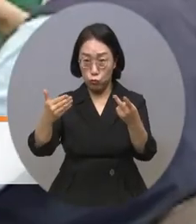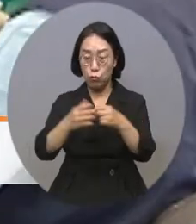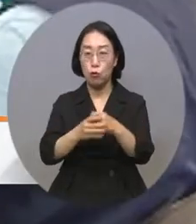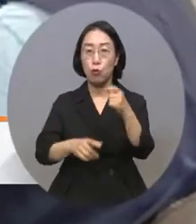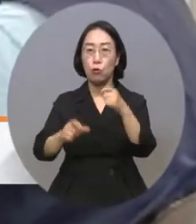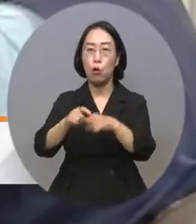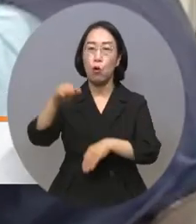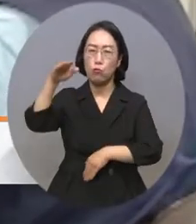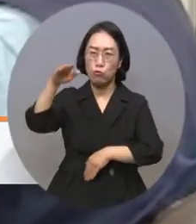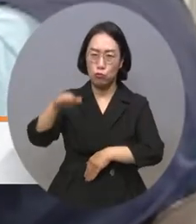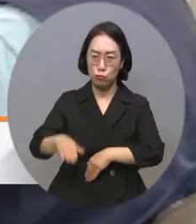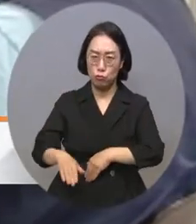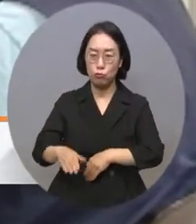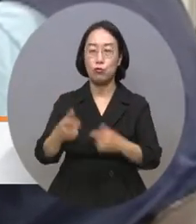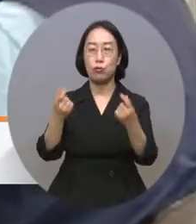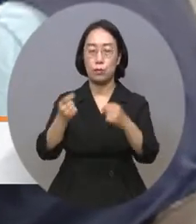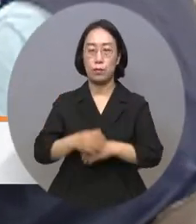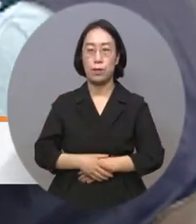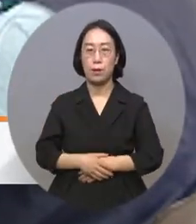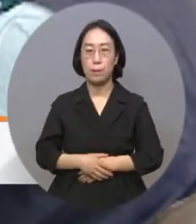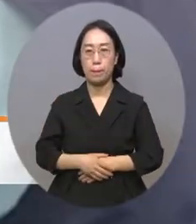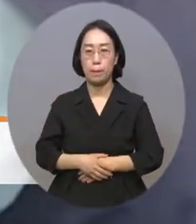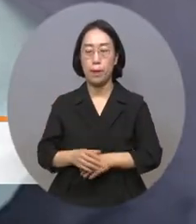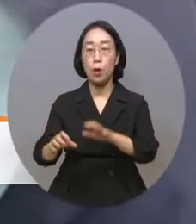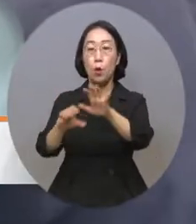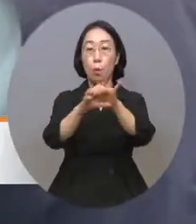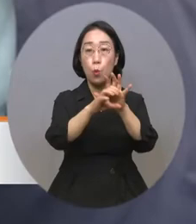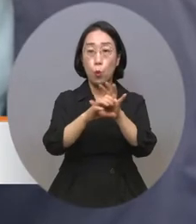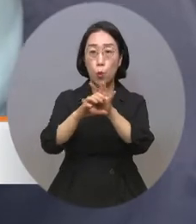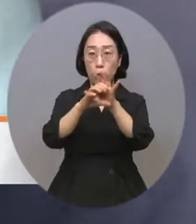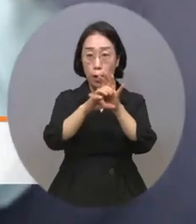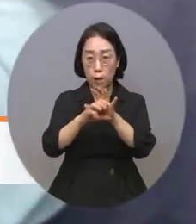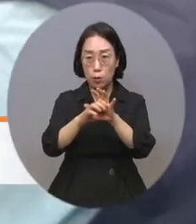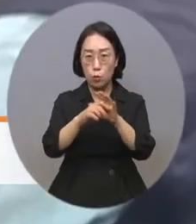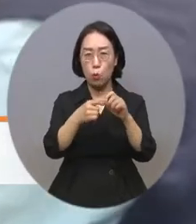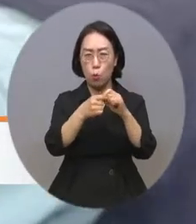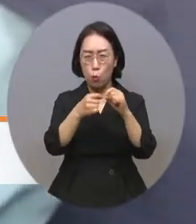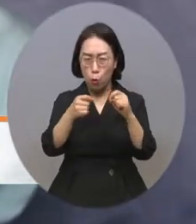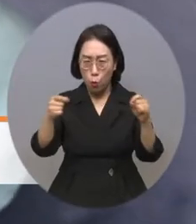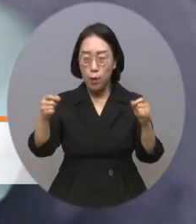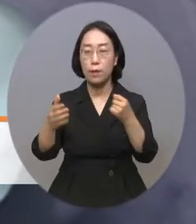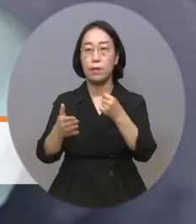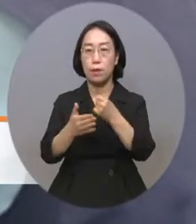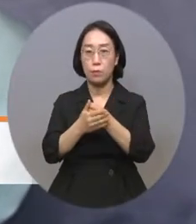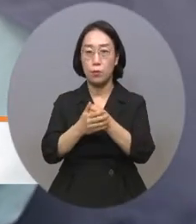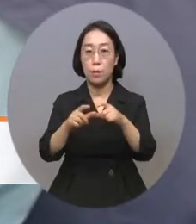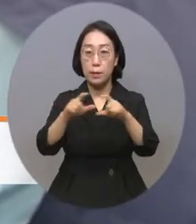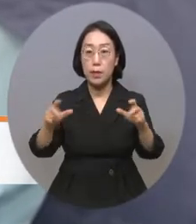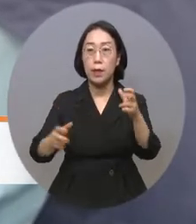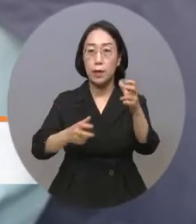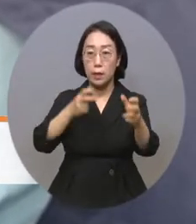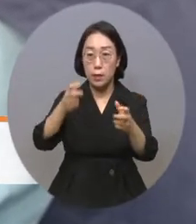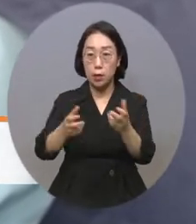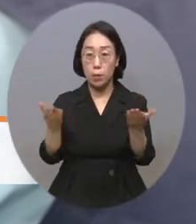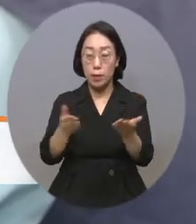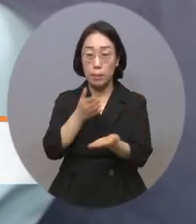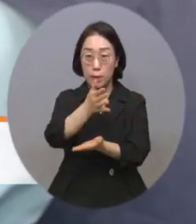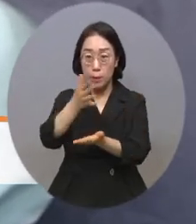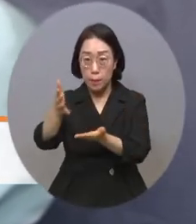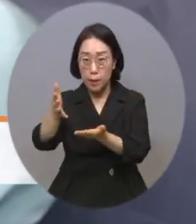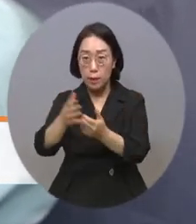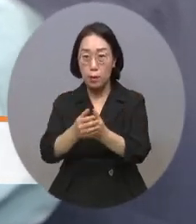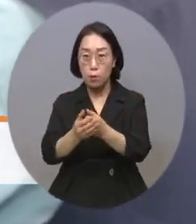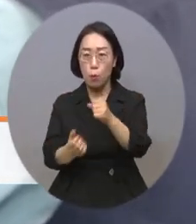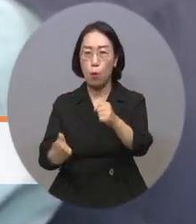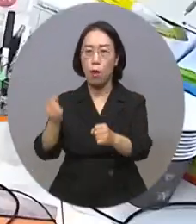하락했습니다 크론 알고 장기하 여파가 이어졌던 민간기업의 경우 근무 * 업종별로 회복속도가